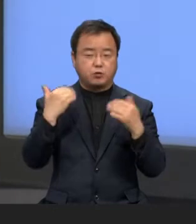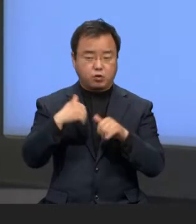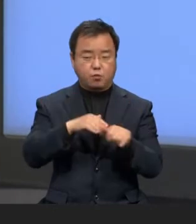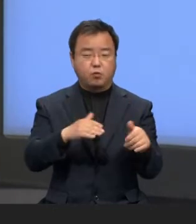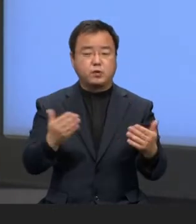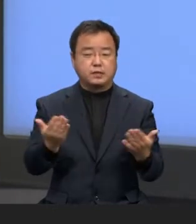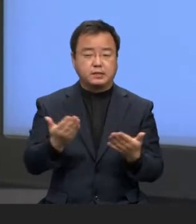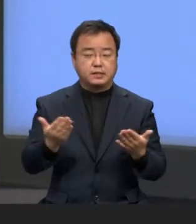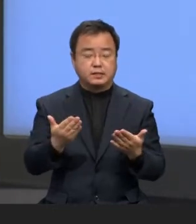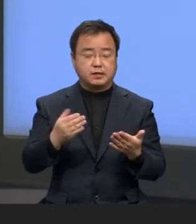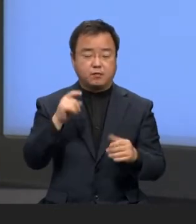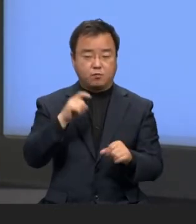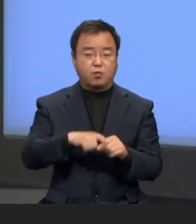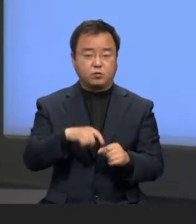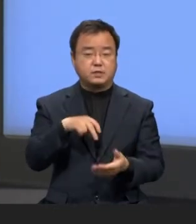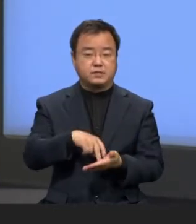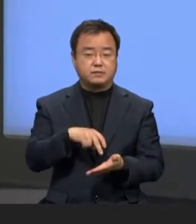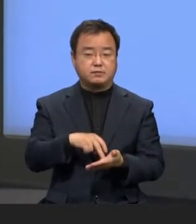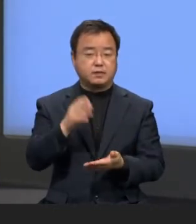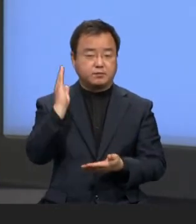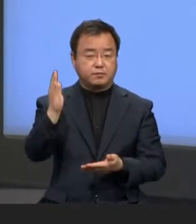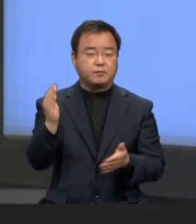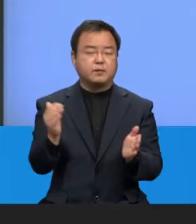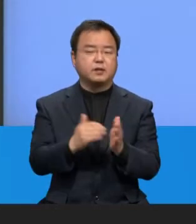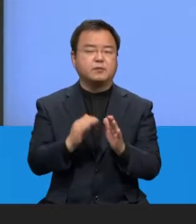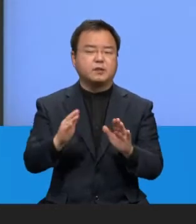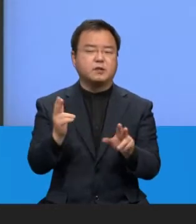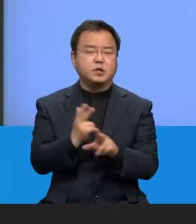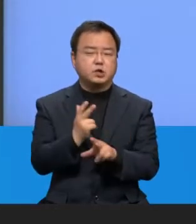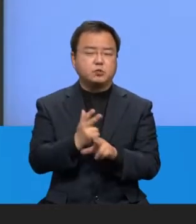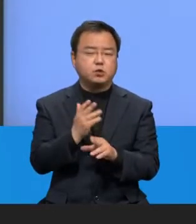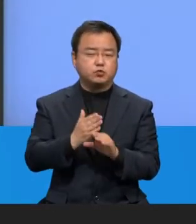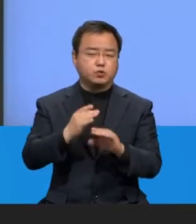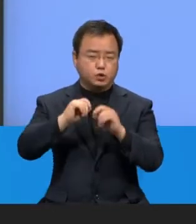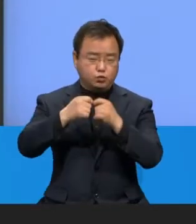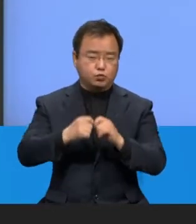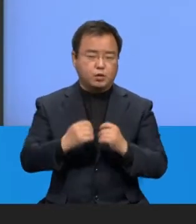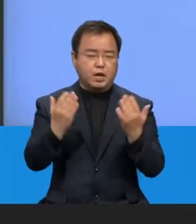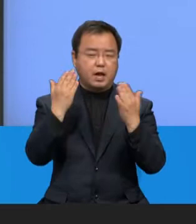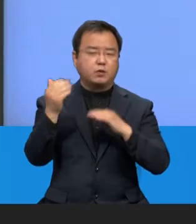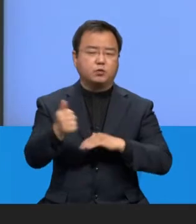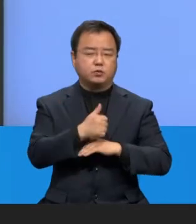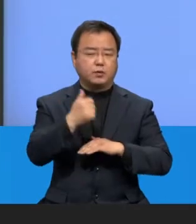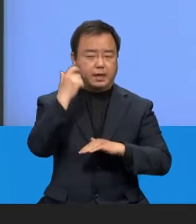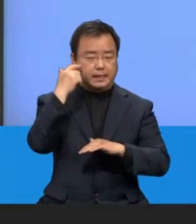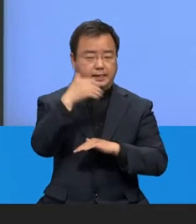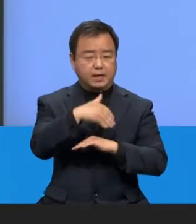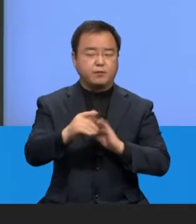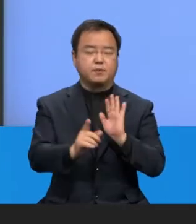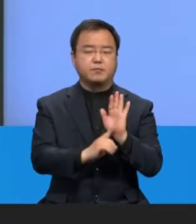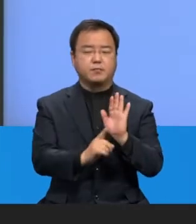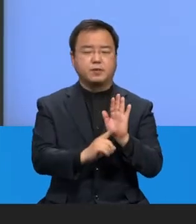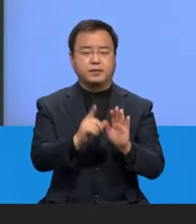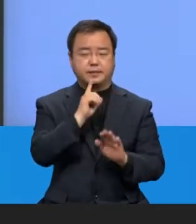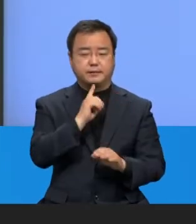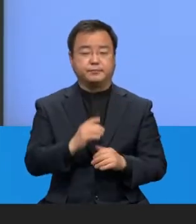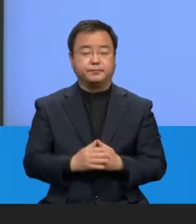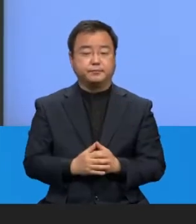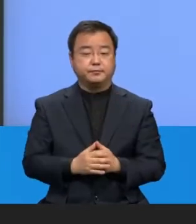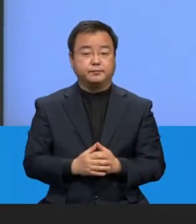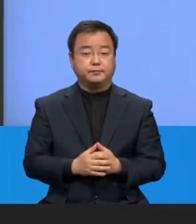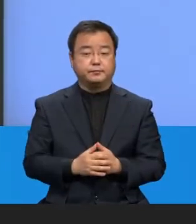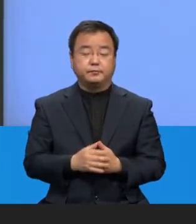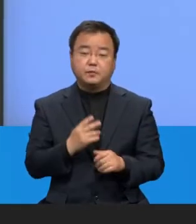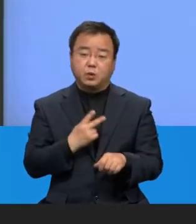것이다라는 입장을 다시 한번 확인했고요. 예. 이번 주에 구체적인 등교 지침까지 발표한다고 아예 못을 박았습니다. 이